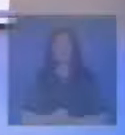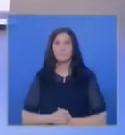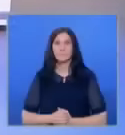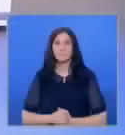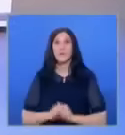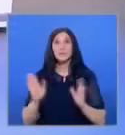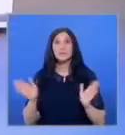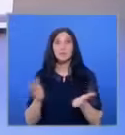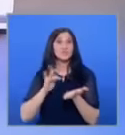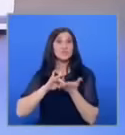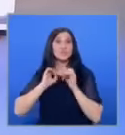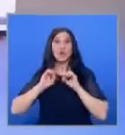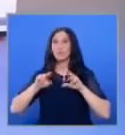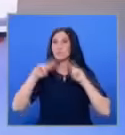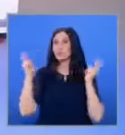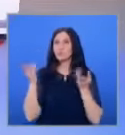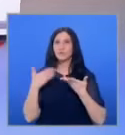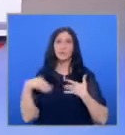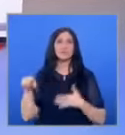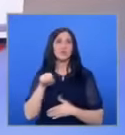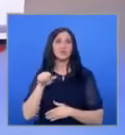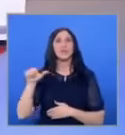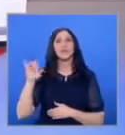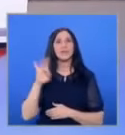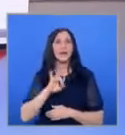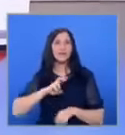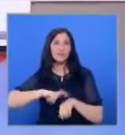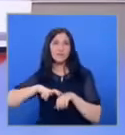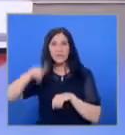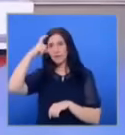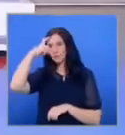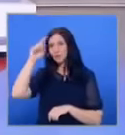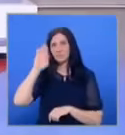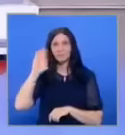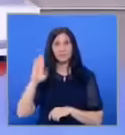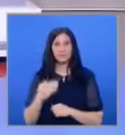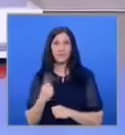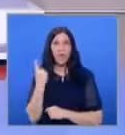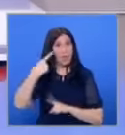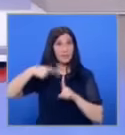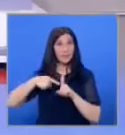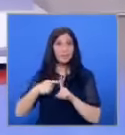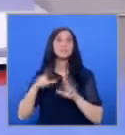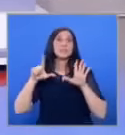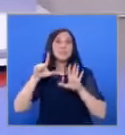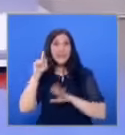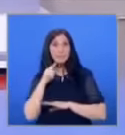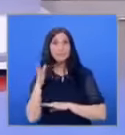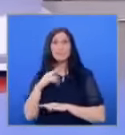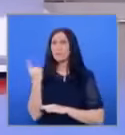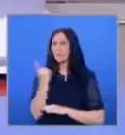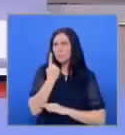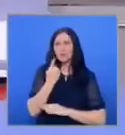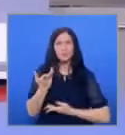Започва централната емисия по света и у нас. Аз съм Аделина Радева. Добър вечер. Аз съм Даниел Чипев. Здравейте. Един месец и 7 дни след